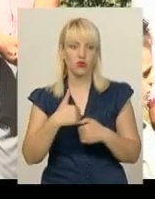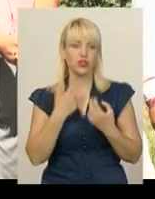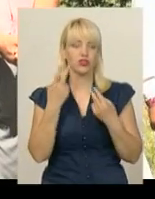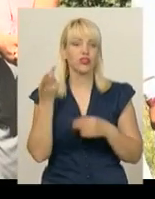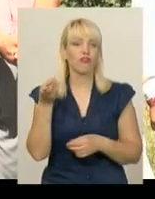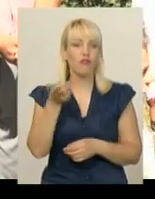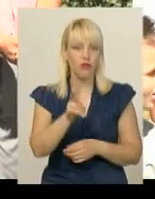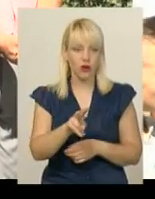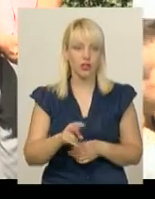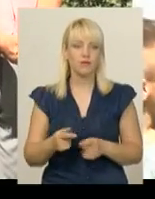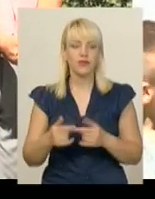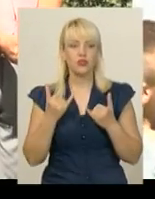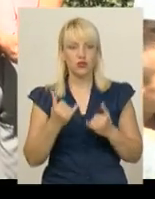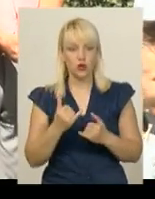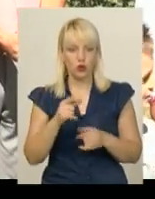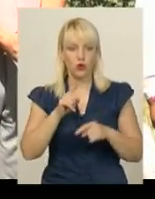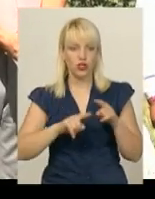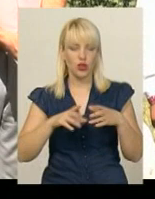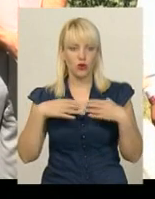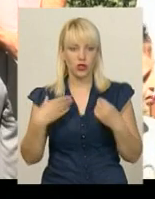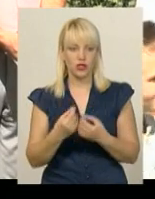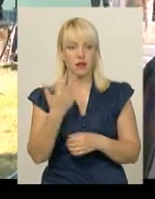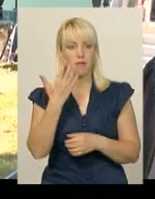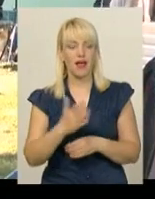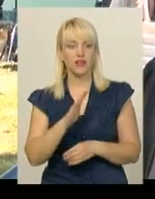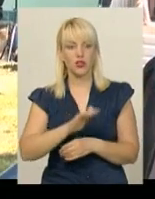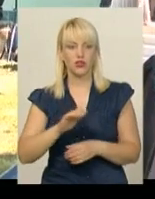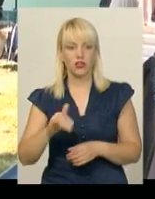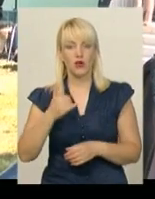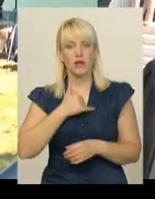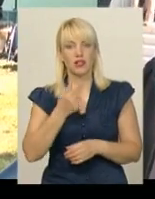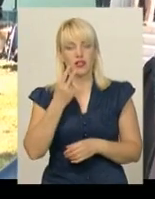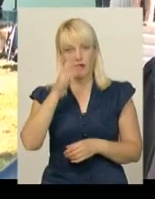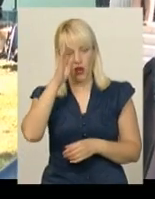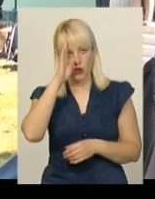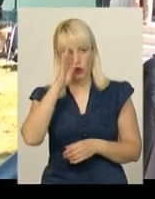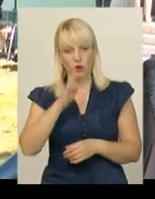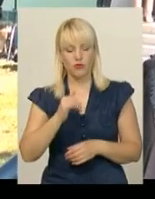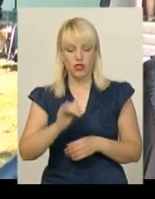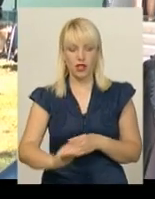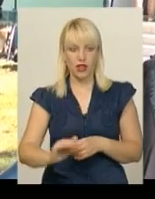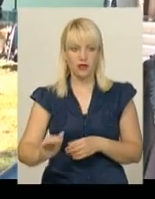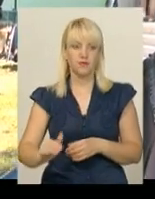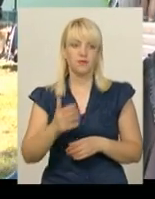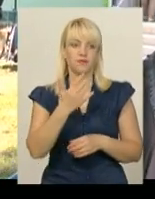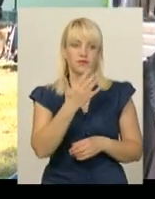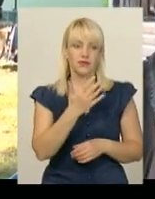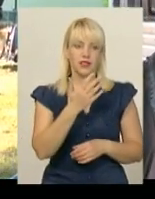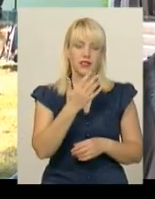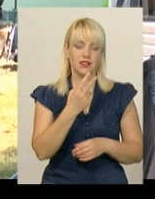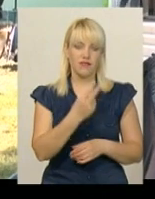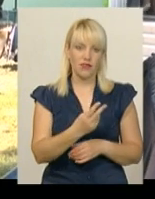у родині Юлії Черенкової та її сестри Ольги 5 дітей. У мене 2 хлопчика, молодших їм 2 рочки і 8 років,